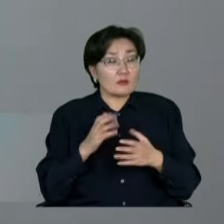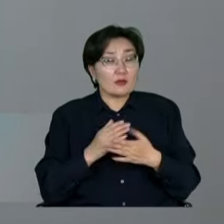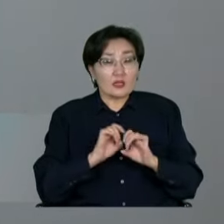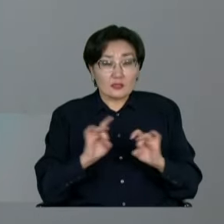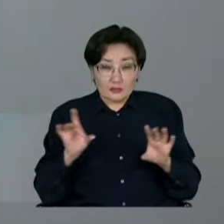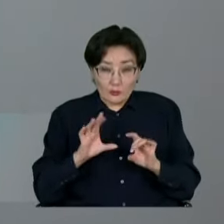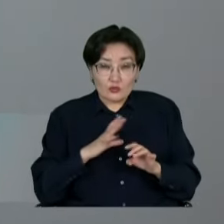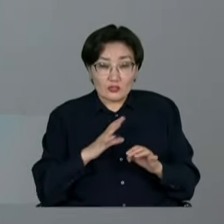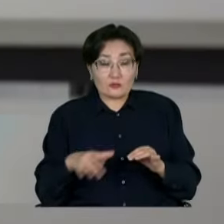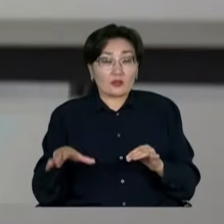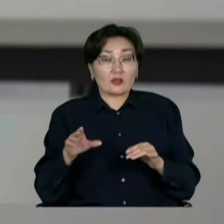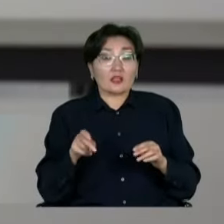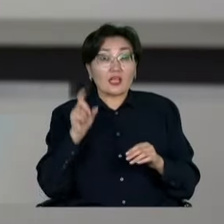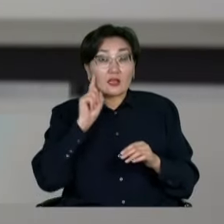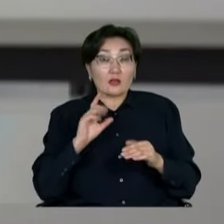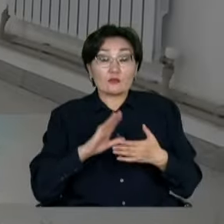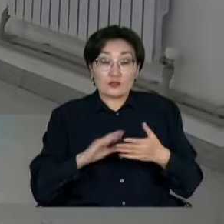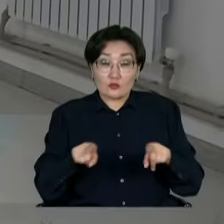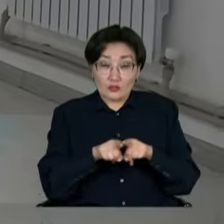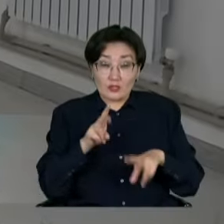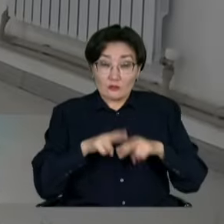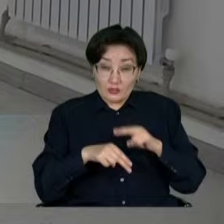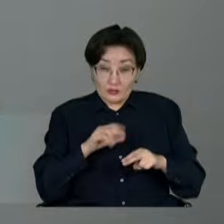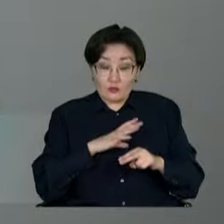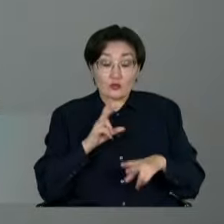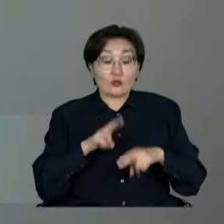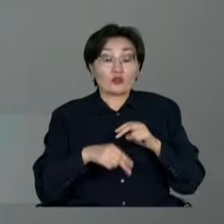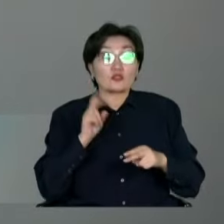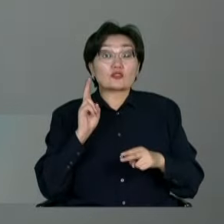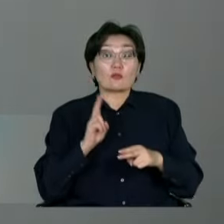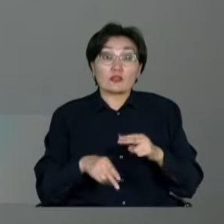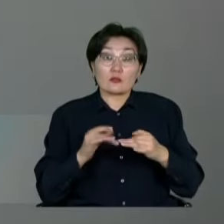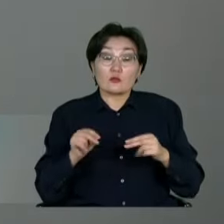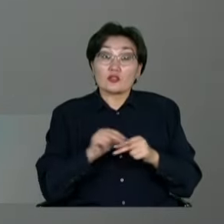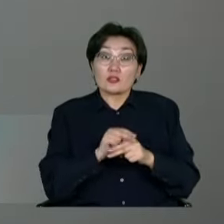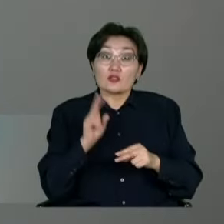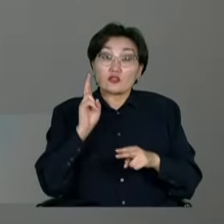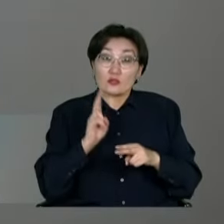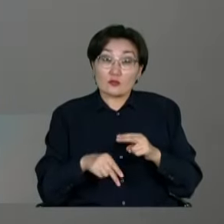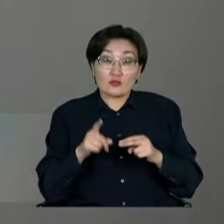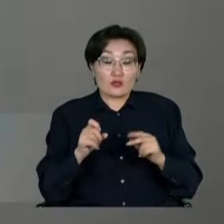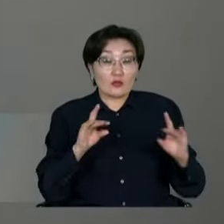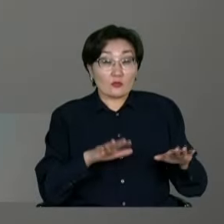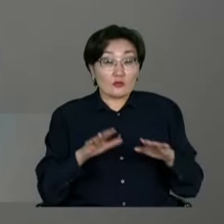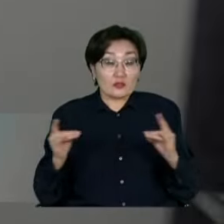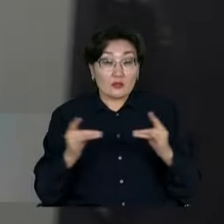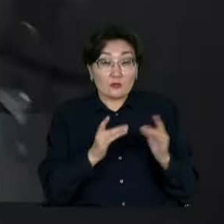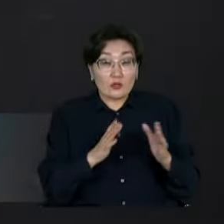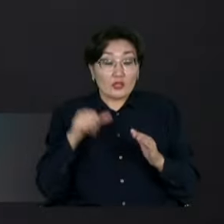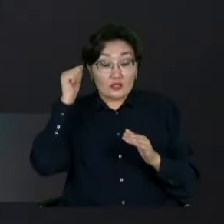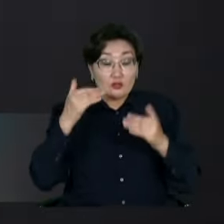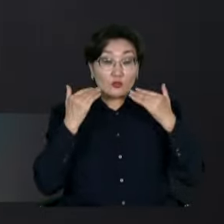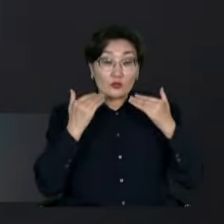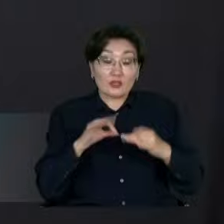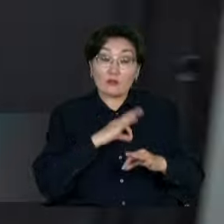қалай ыңғайлы солай жасадық. Құрылысымызды жібітіп қалды. Міне мынау жөндеу жұмыстары аяқталып қалған 100 орындық жатақхана жыл соңына дейін